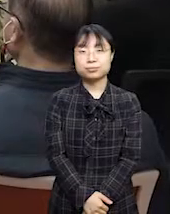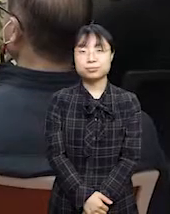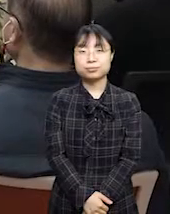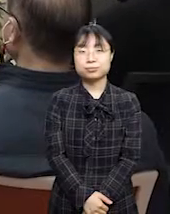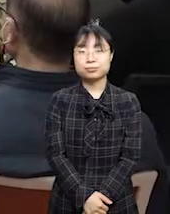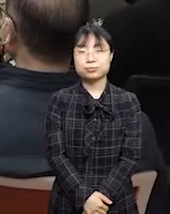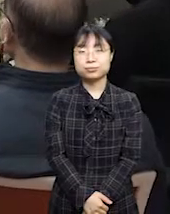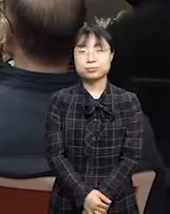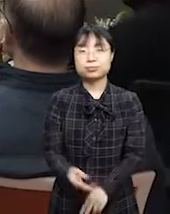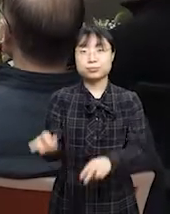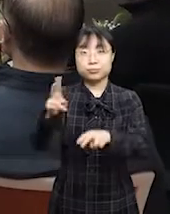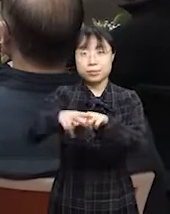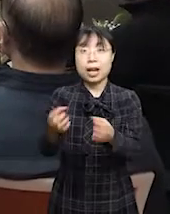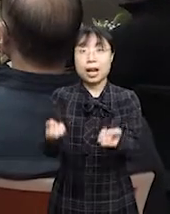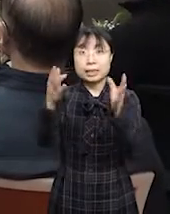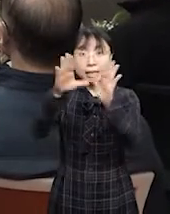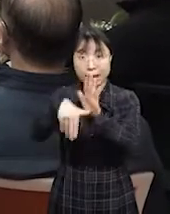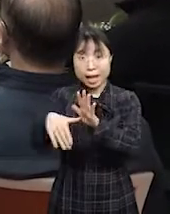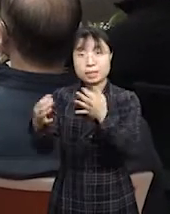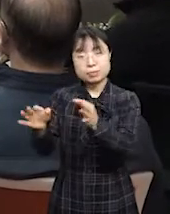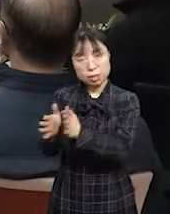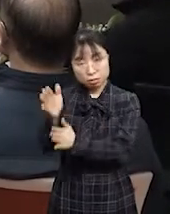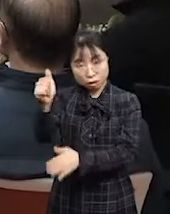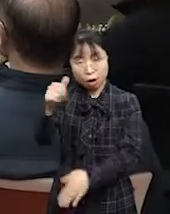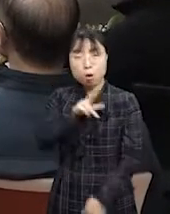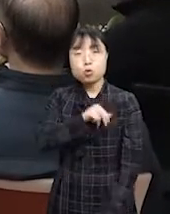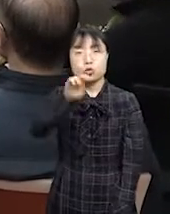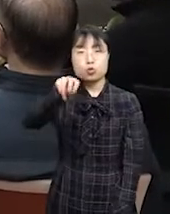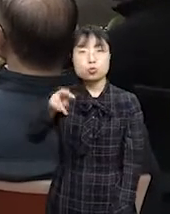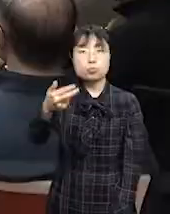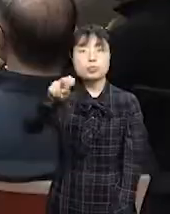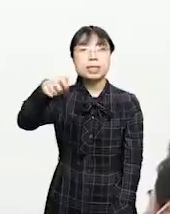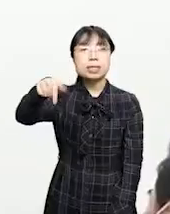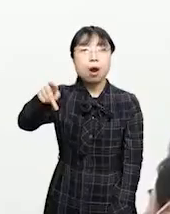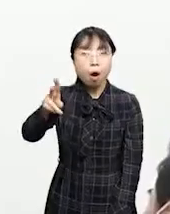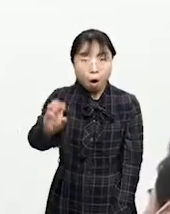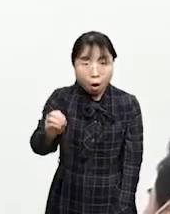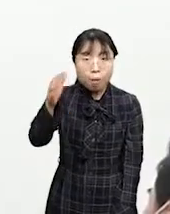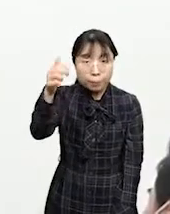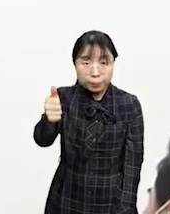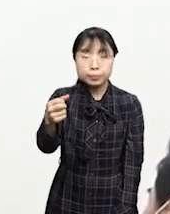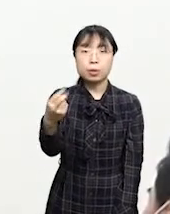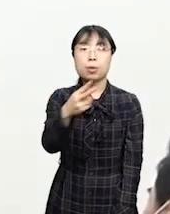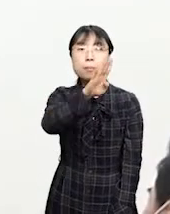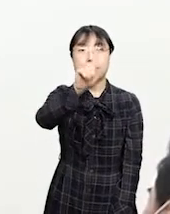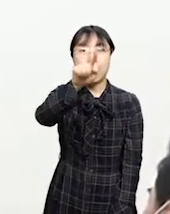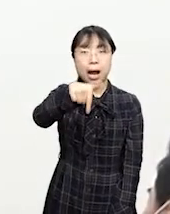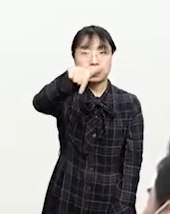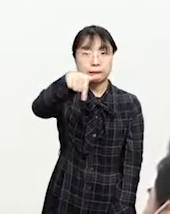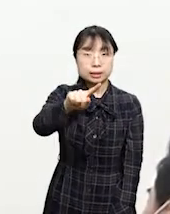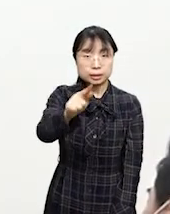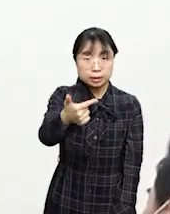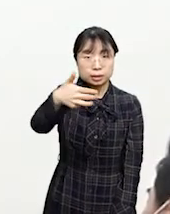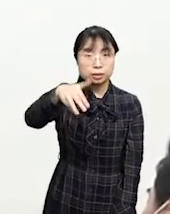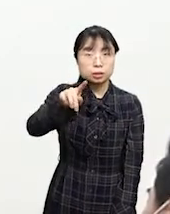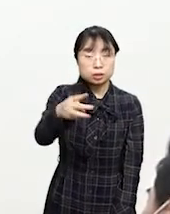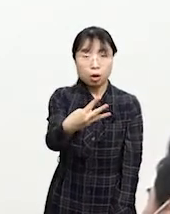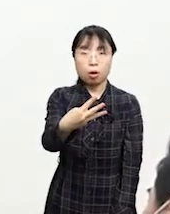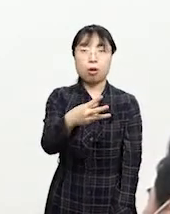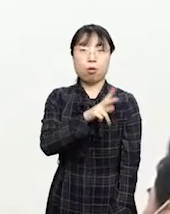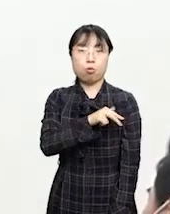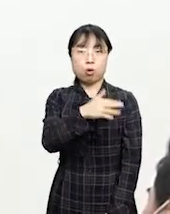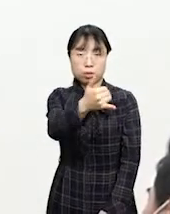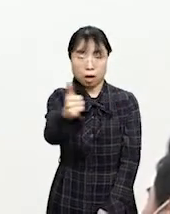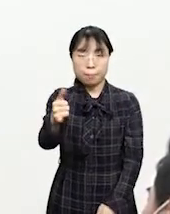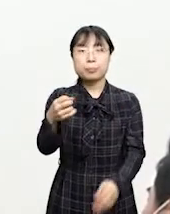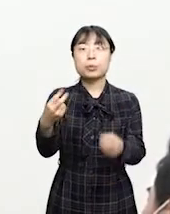이날 취임식에는 김상돈 의왕시장, 윤미경 의왕시의회의장, 박근철 경기도의회 더불어민주당